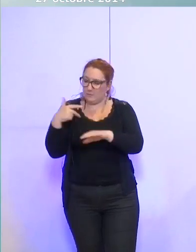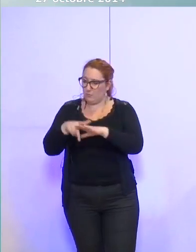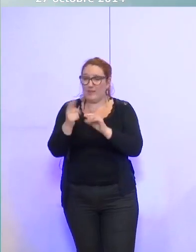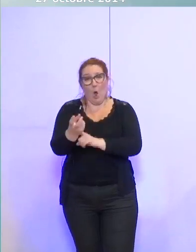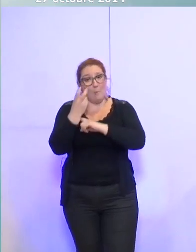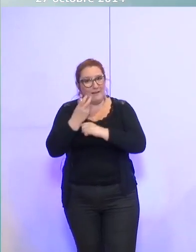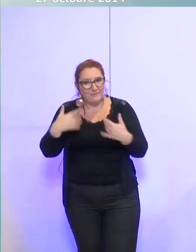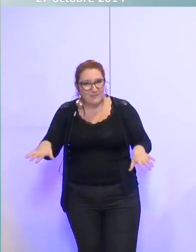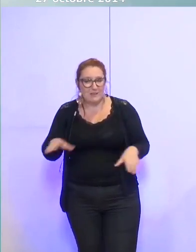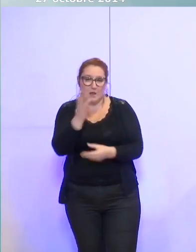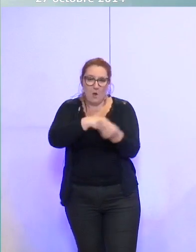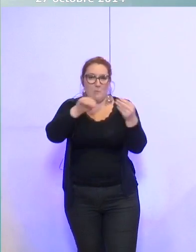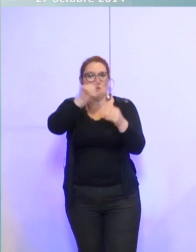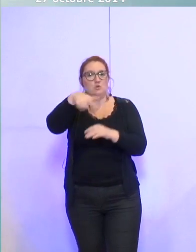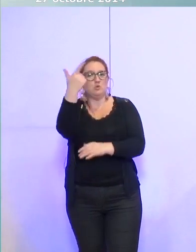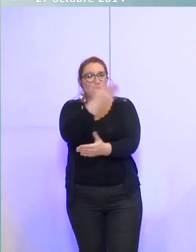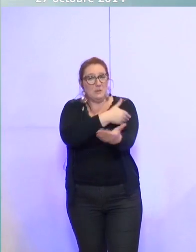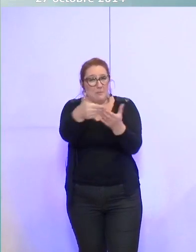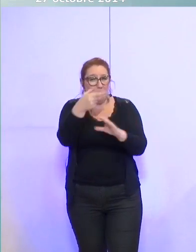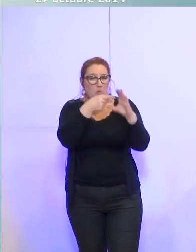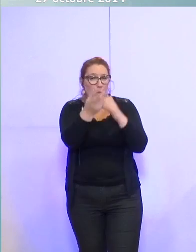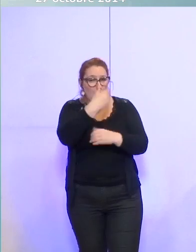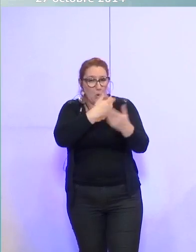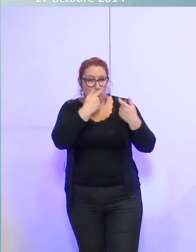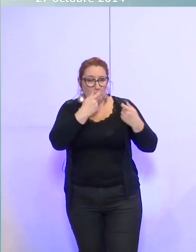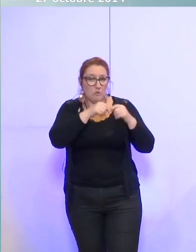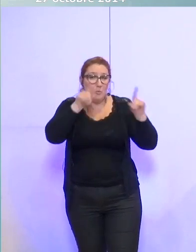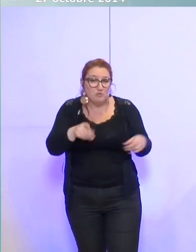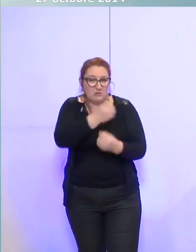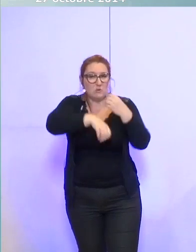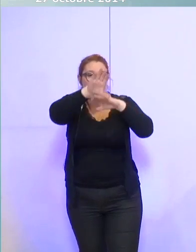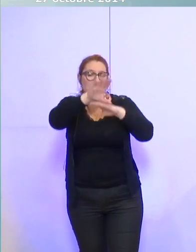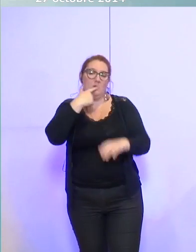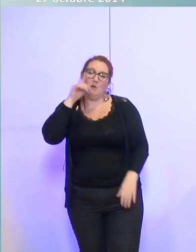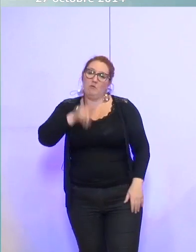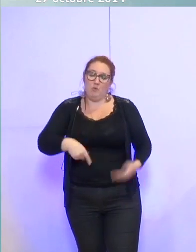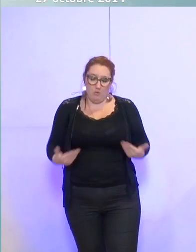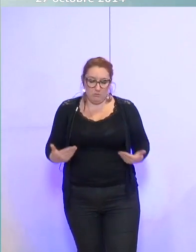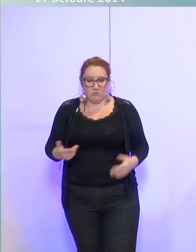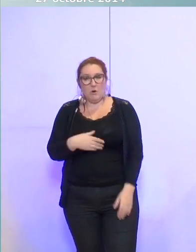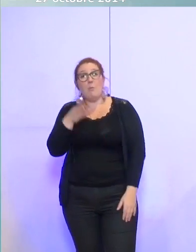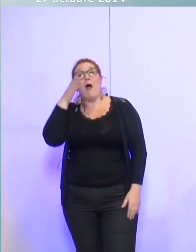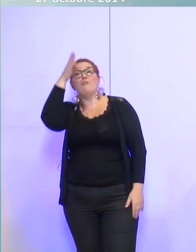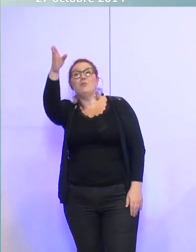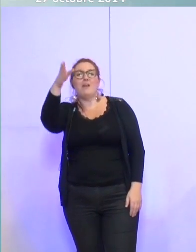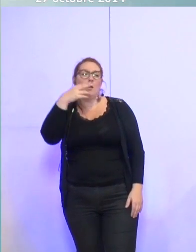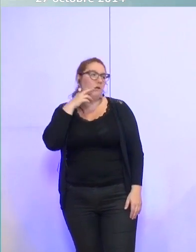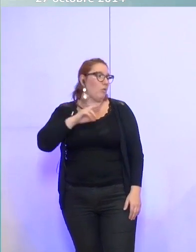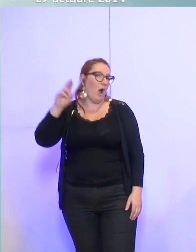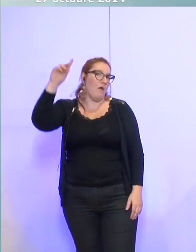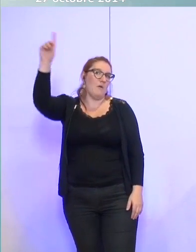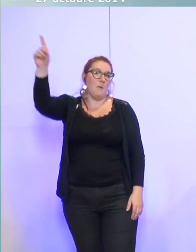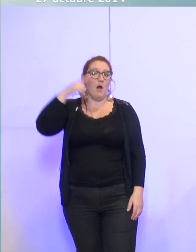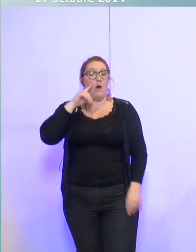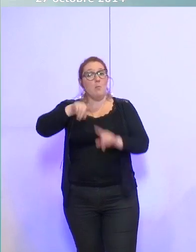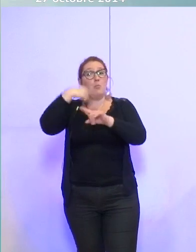faut ajouter encore 12 millions d'euros du budget supplémentaire. Alors je crois qu'il faut d'ores et déjà que l'on regarde l'avenir en face. À quoi va ressembler notre